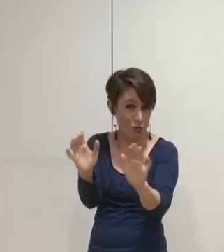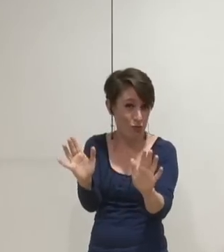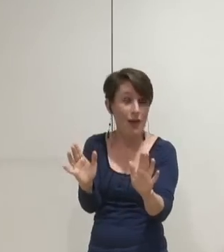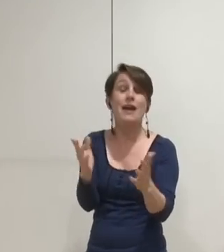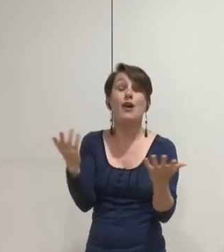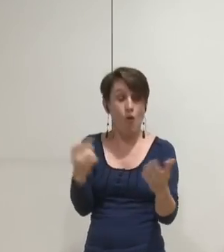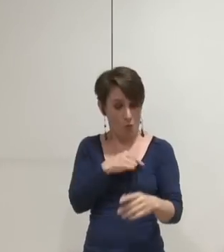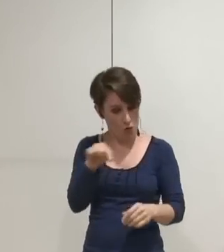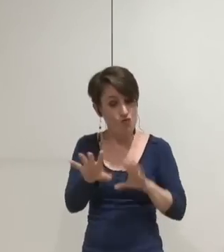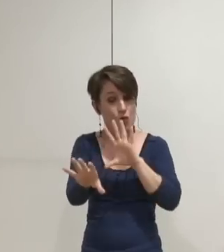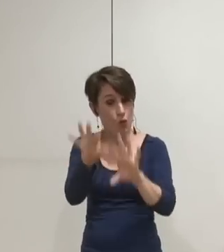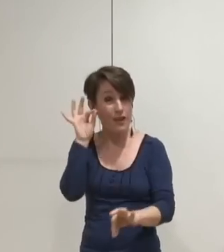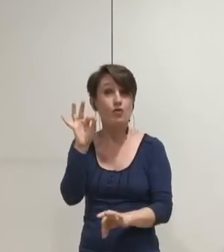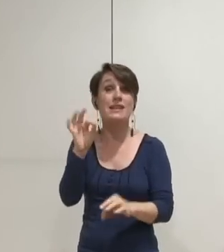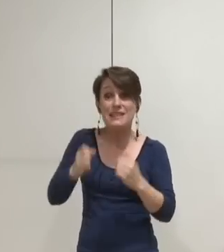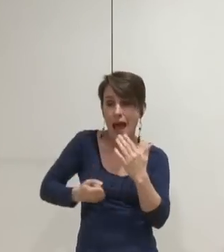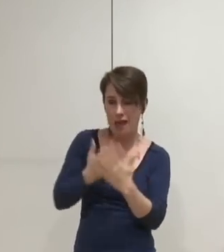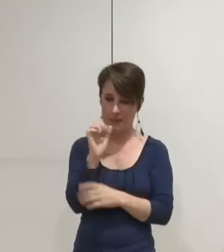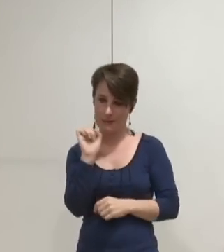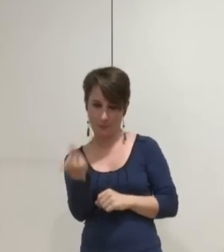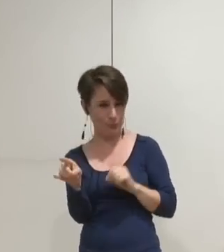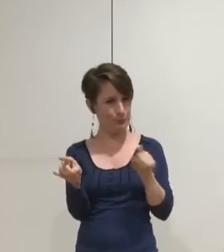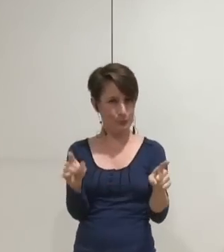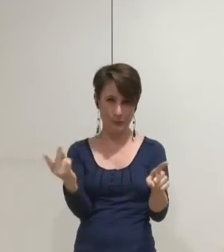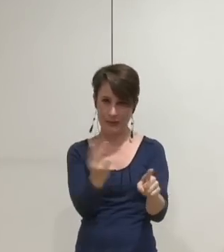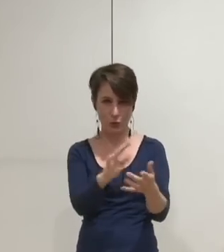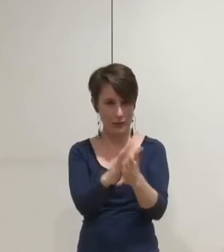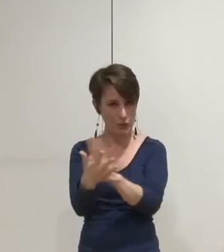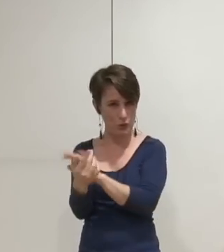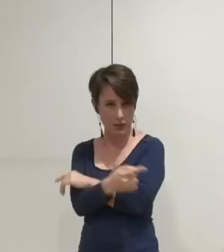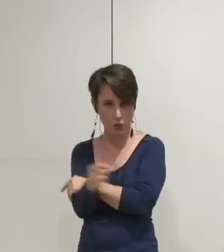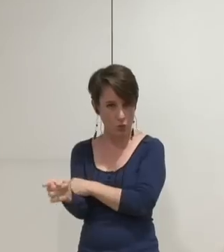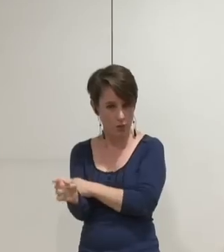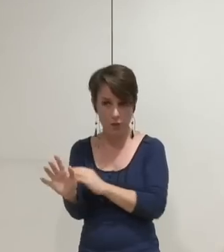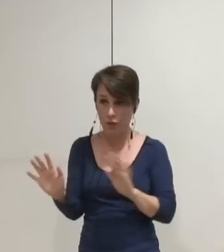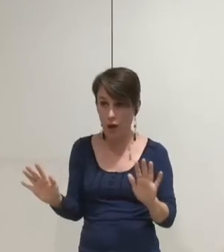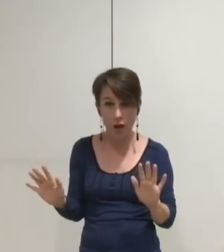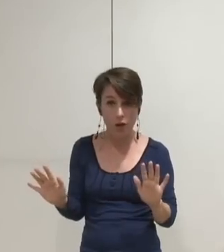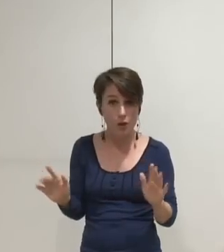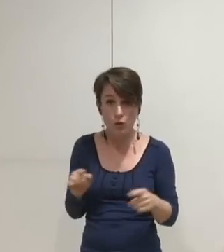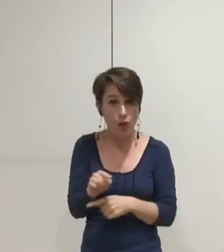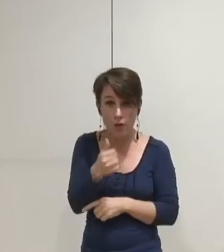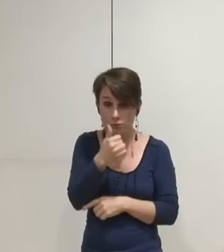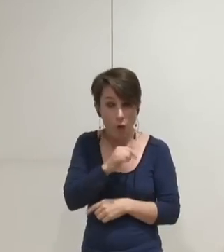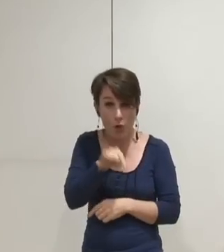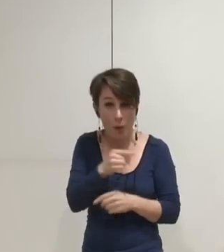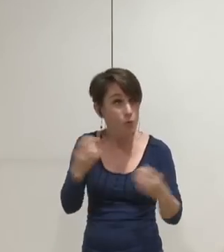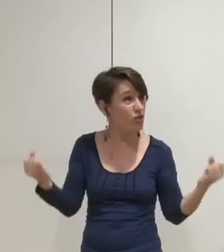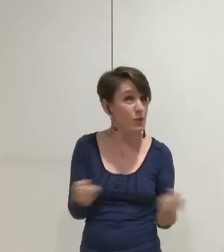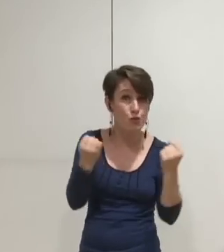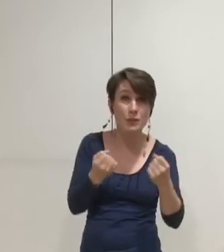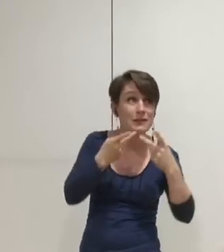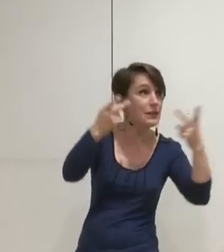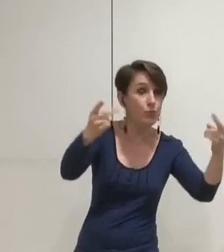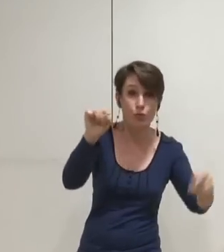choix artistique donc les ces choix là ne sont pas soumis à publicité et relève